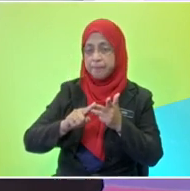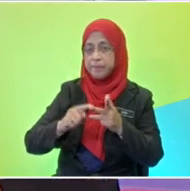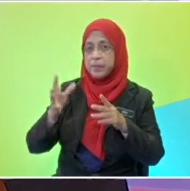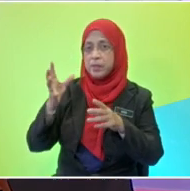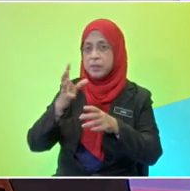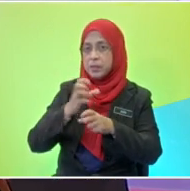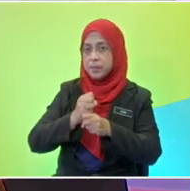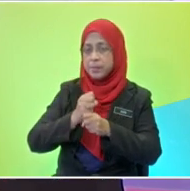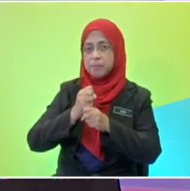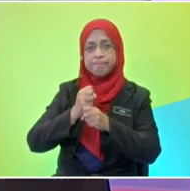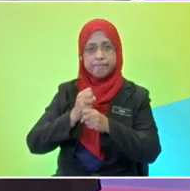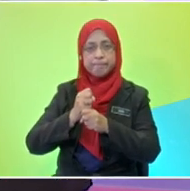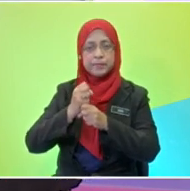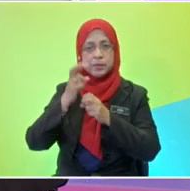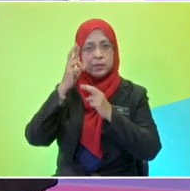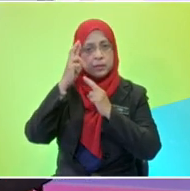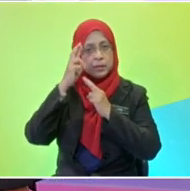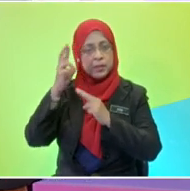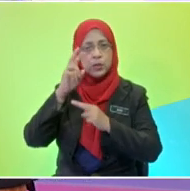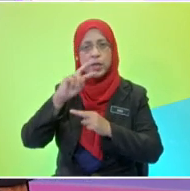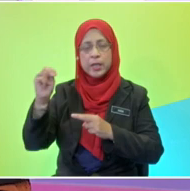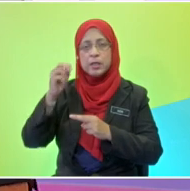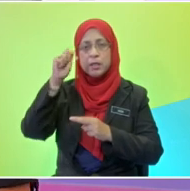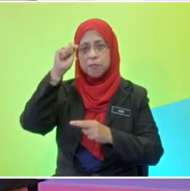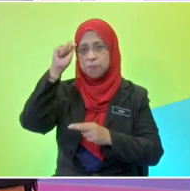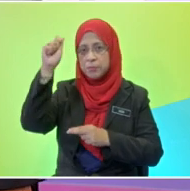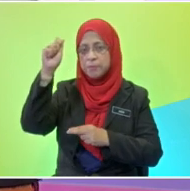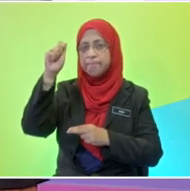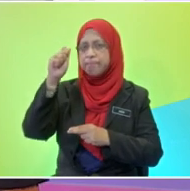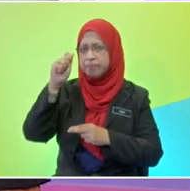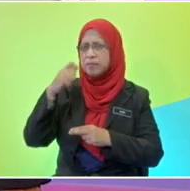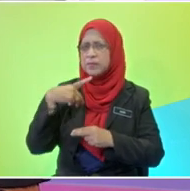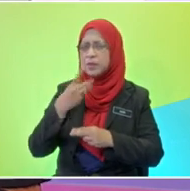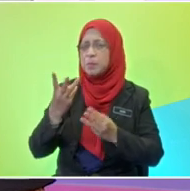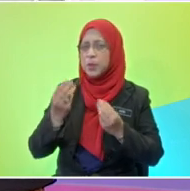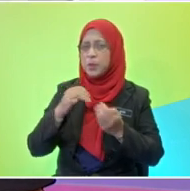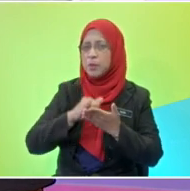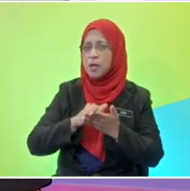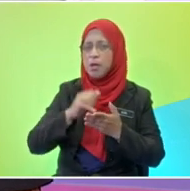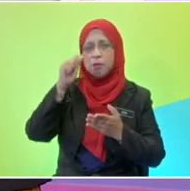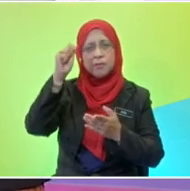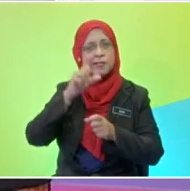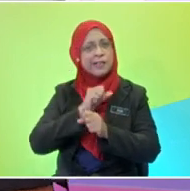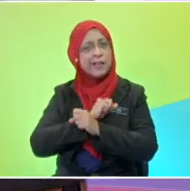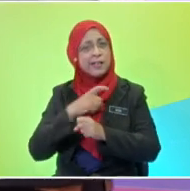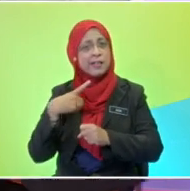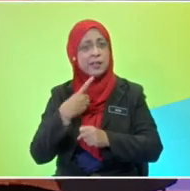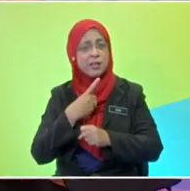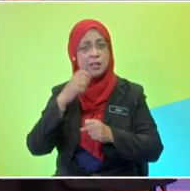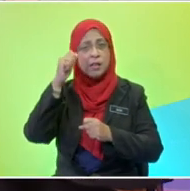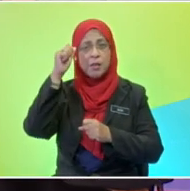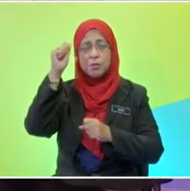keremboan daripada Allah subhanahu wa ta'ala ini yang kita cari sebenarnya dalam hidup kita keribuan Allah Subhanahu Wa Ta'ala